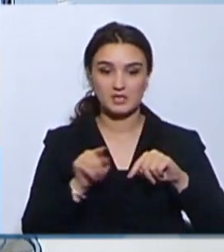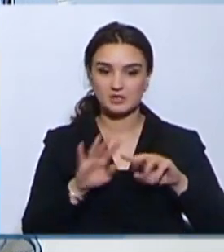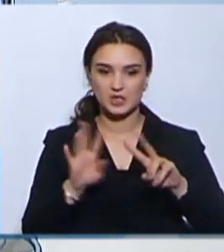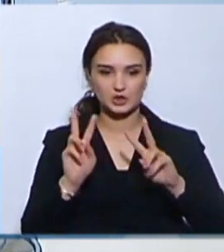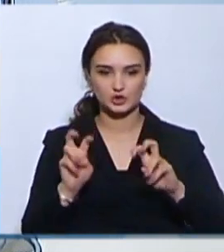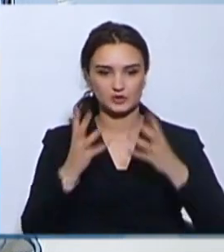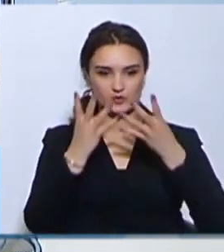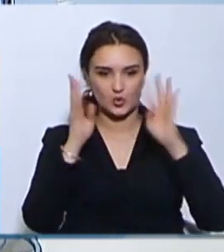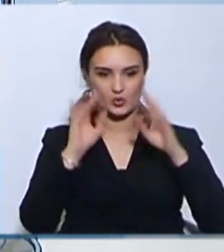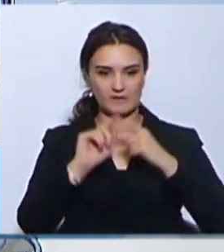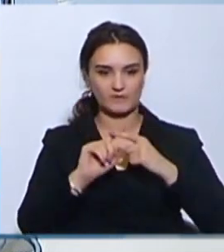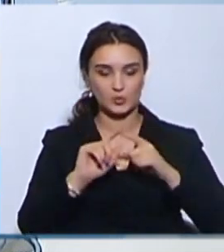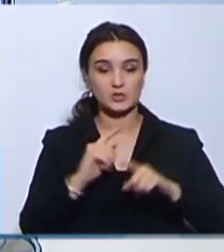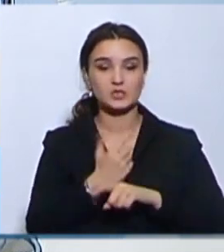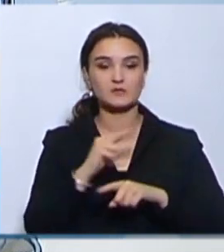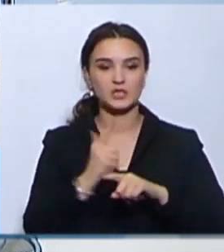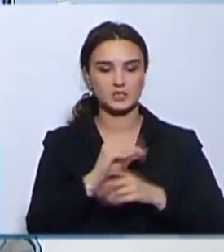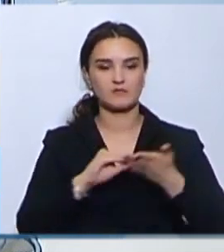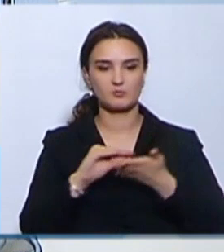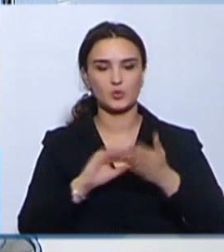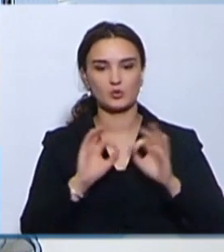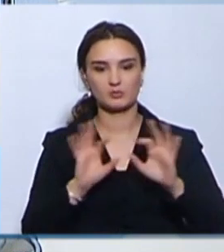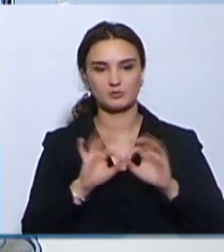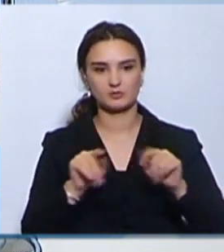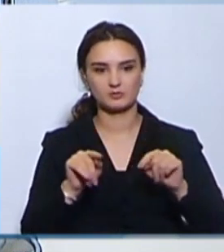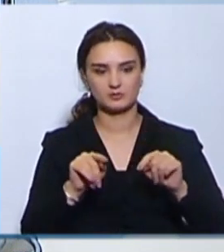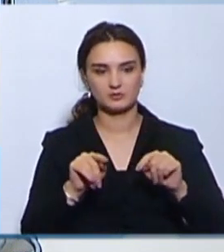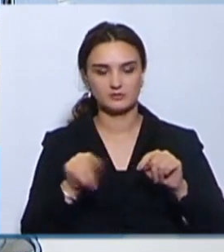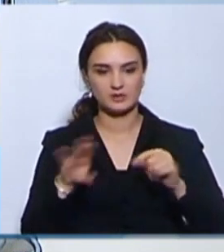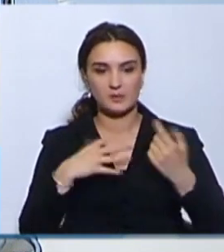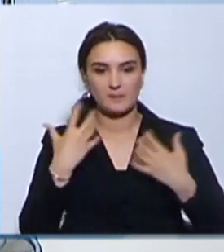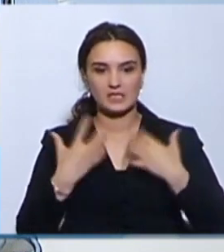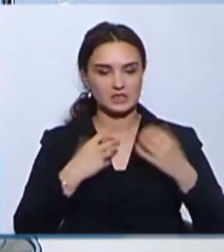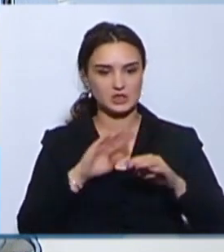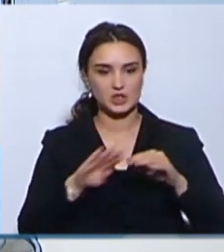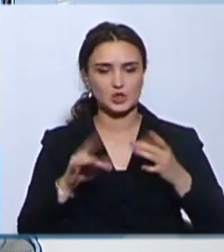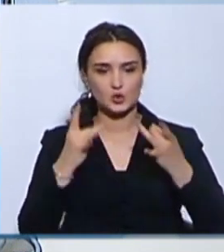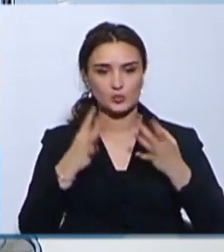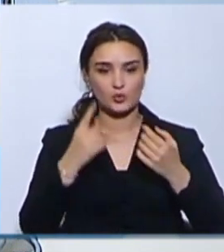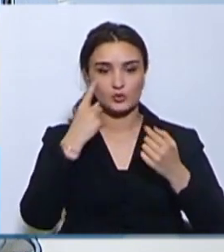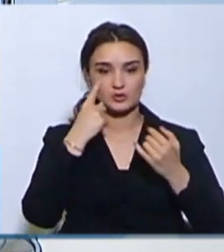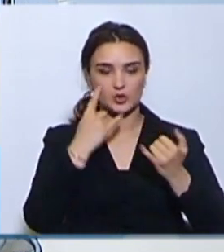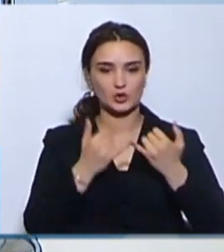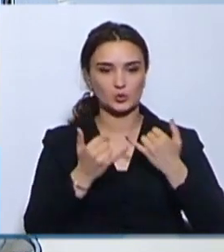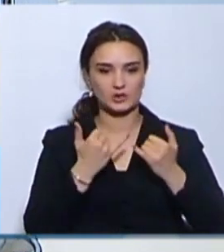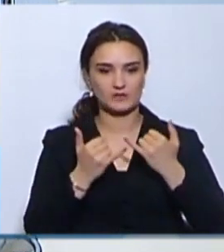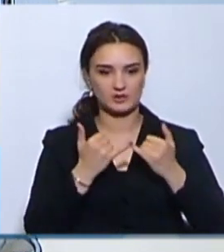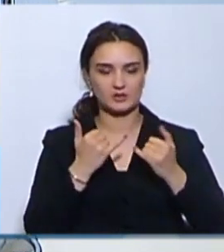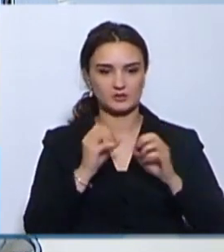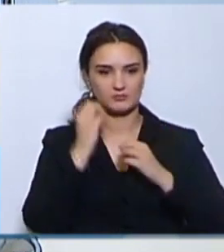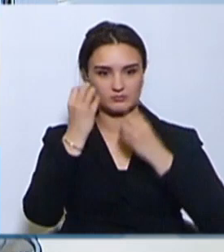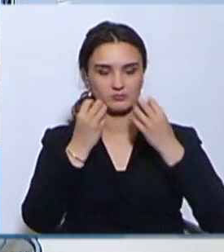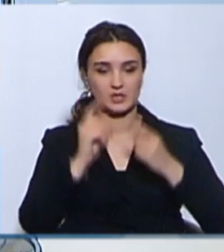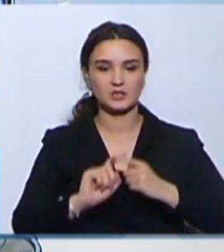ნიშნავს კორონავირუსს. ისევ და ისევ ვიმეორებ პანიკის გარეშე, უბრალოდ კონიუნქტივიტი თავისთავად